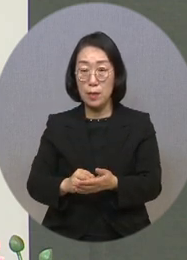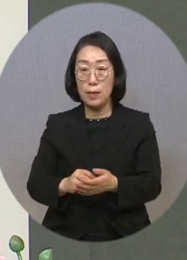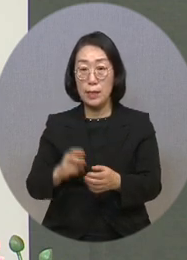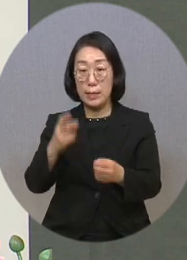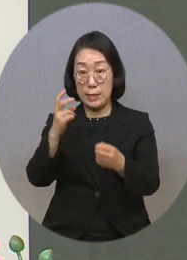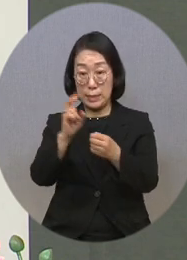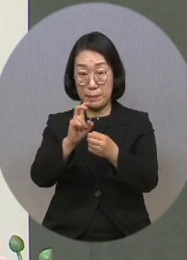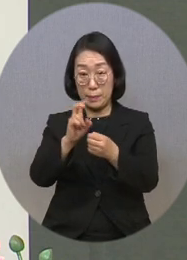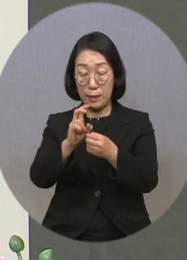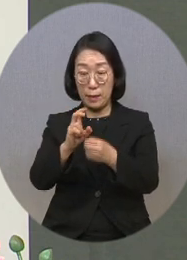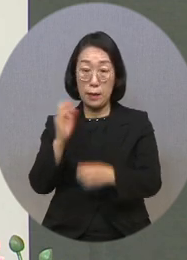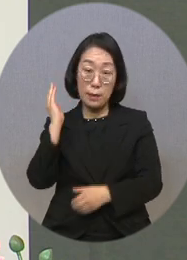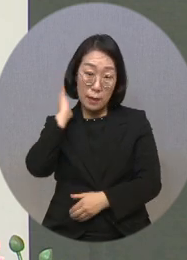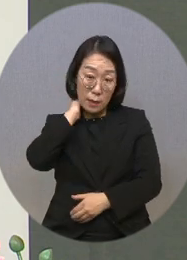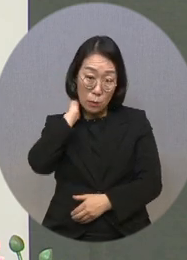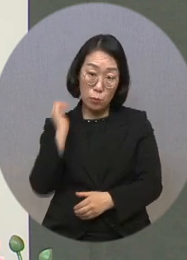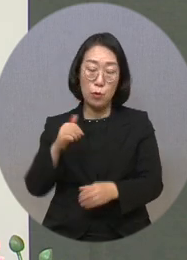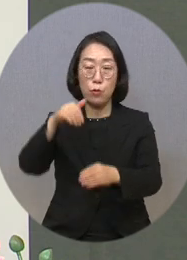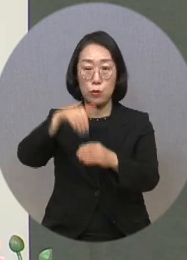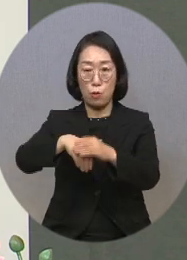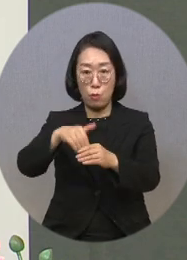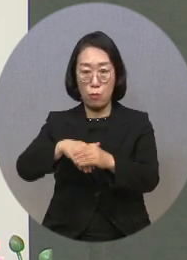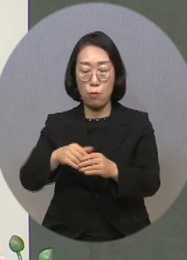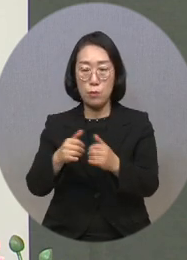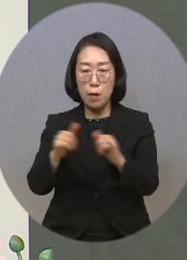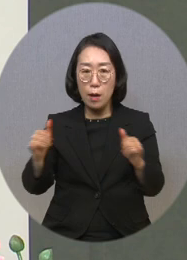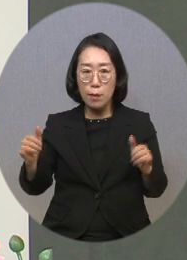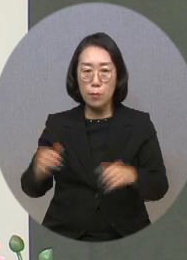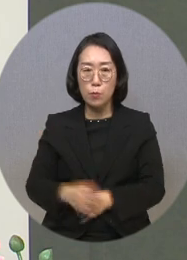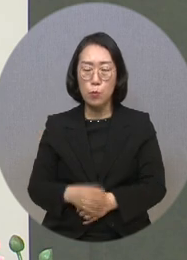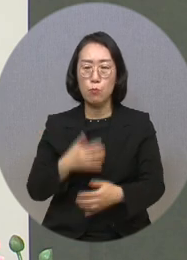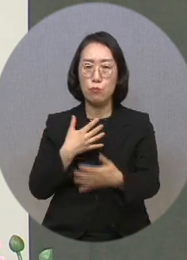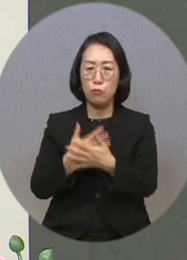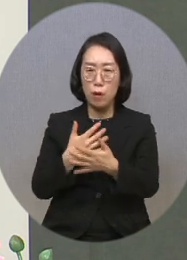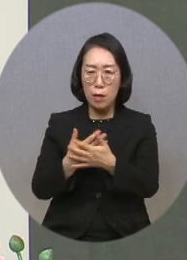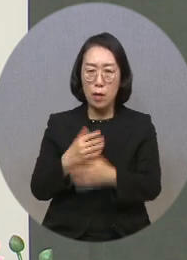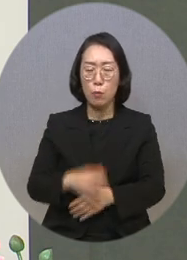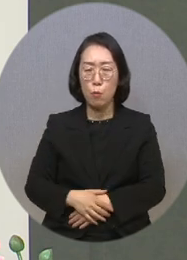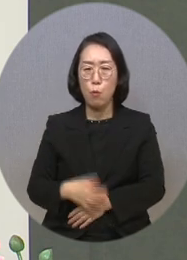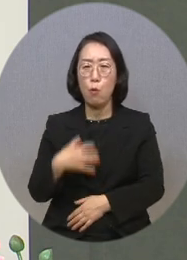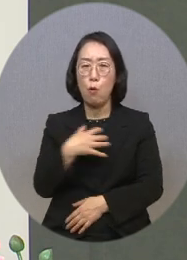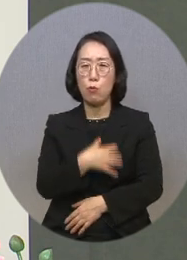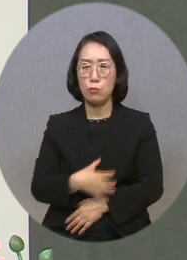선거에 즈음해서 네. 우리 국민들이 굉장히 불안하고 네.